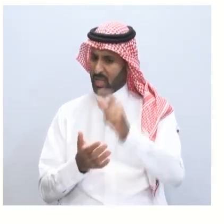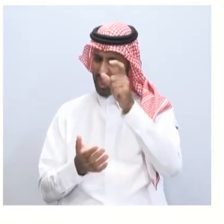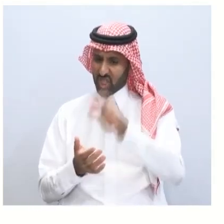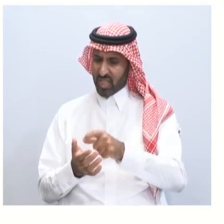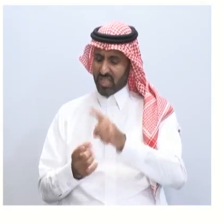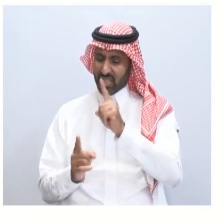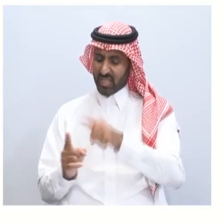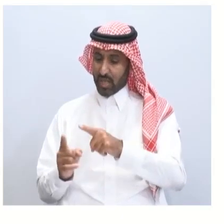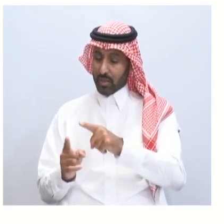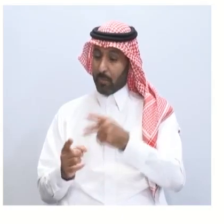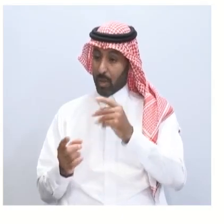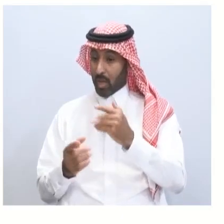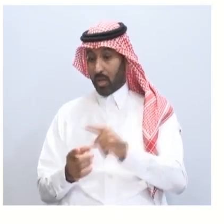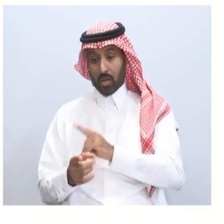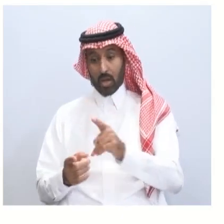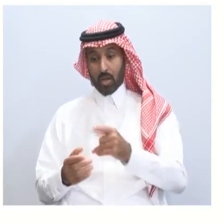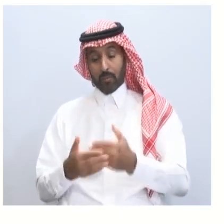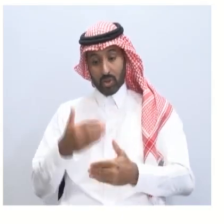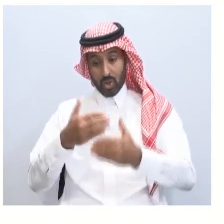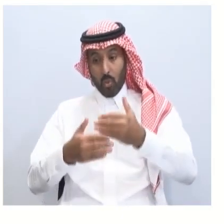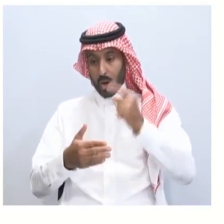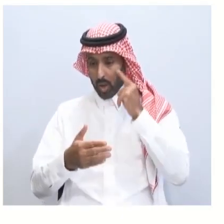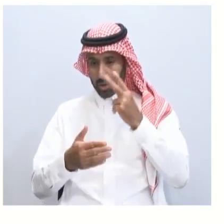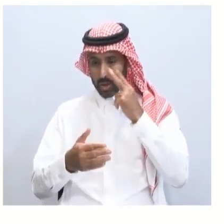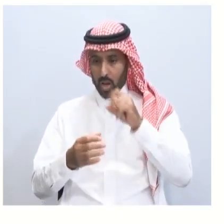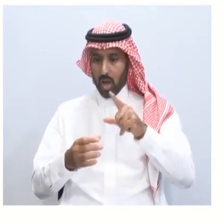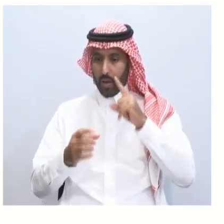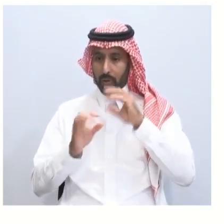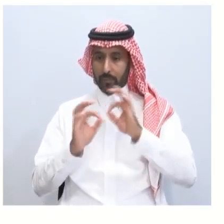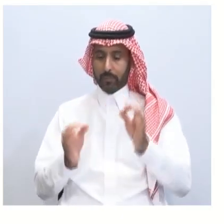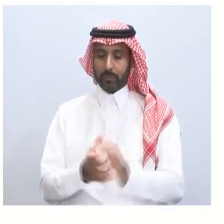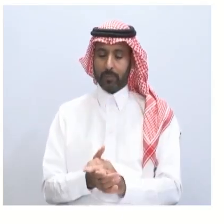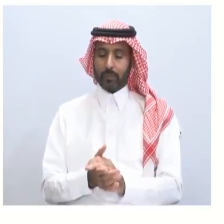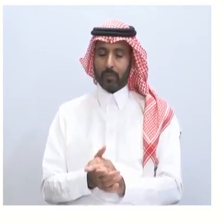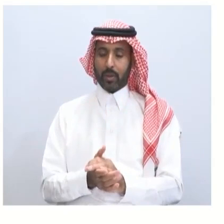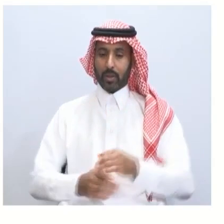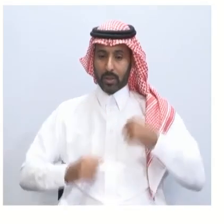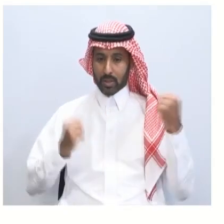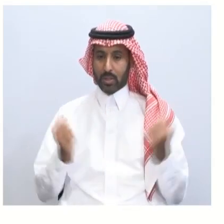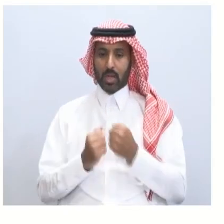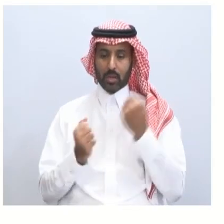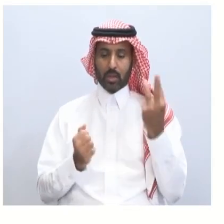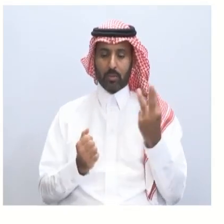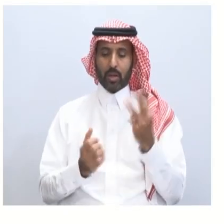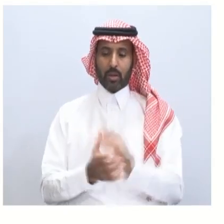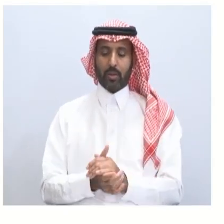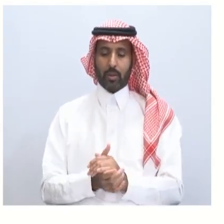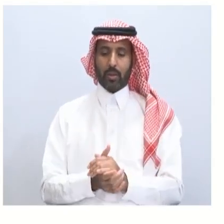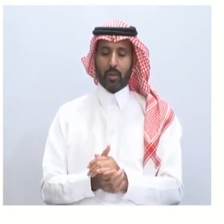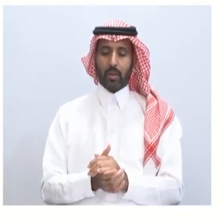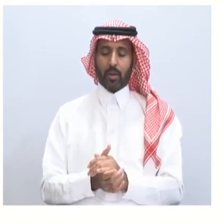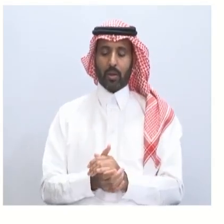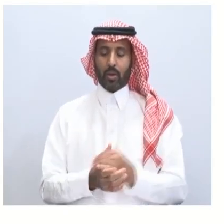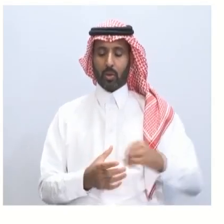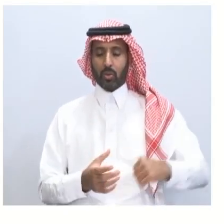اكثر انفتاحا على المجتمع ننتقل الى النشاط رقم ثلاثه قرر